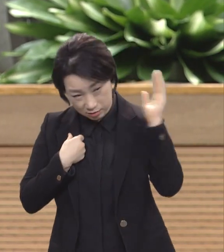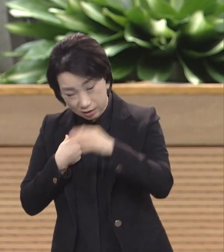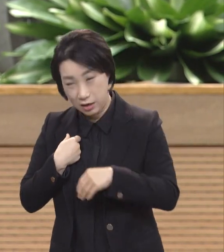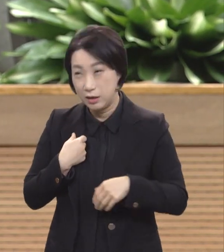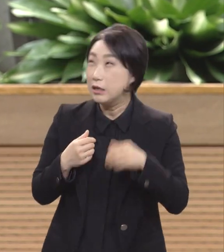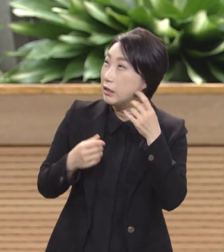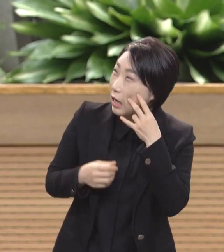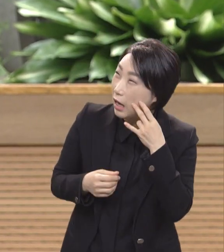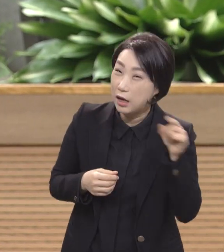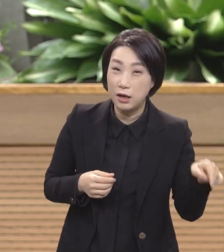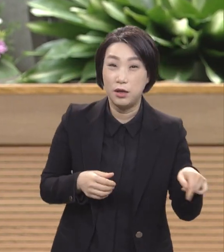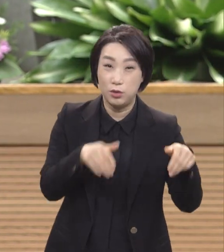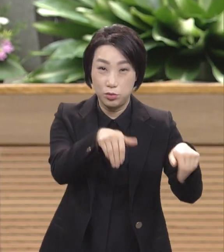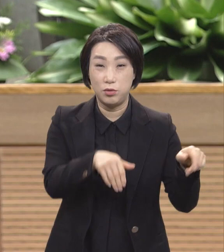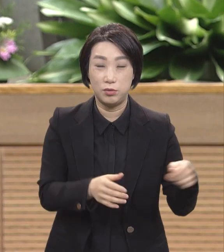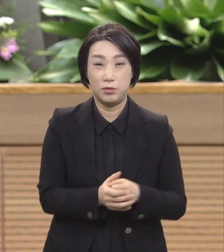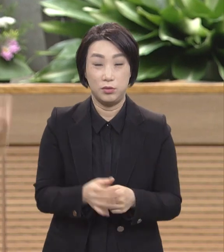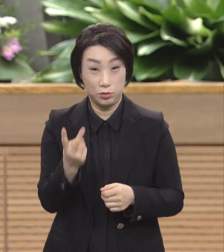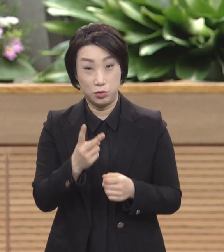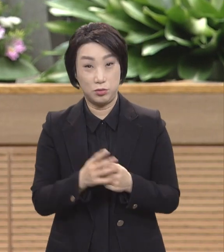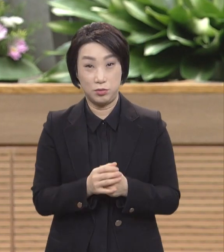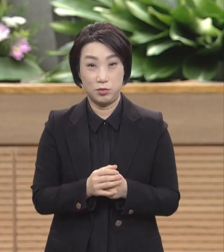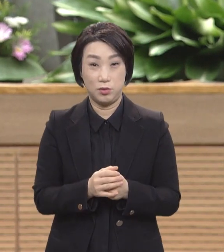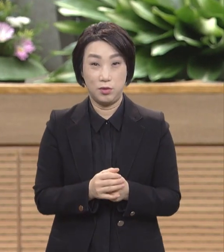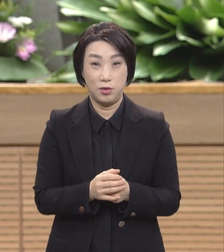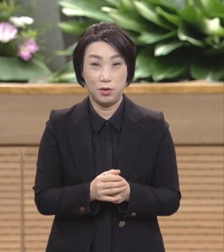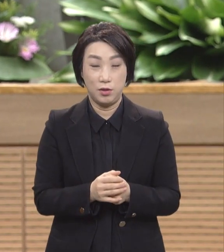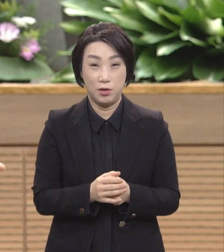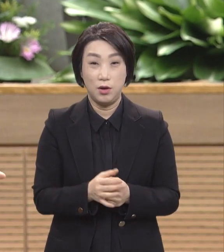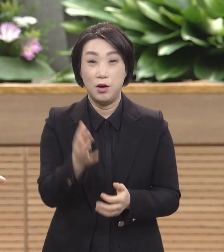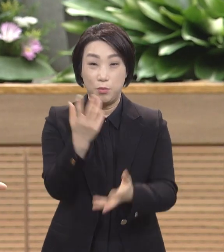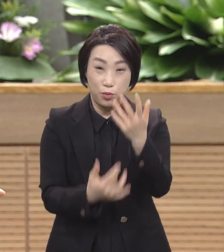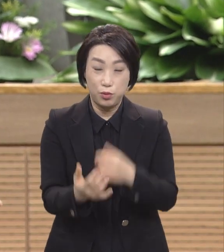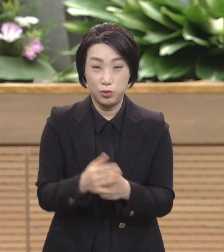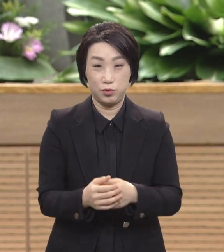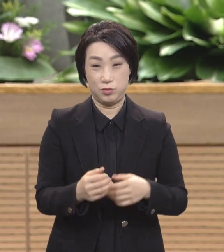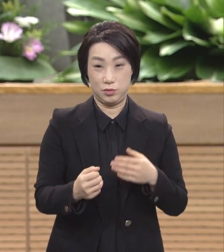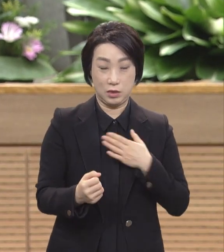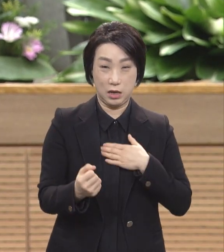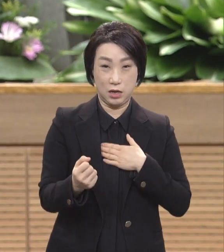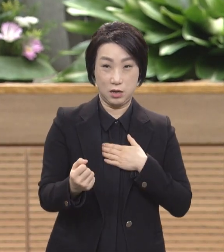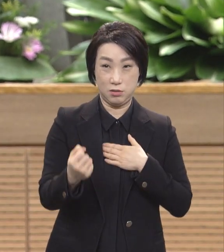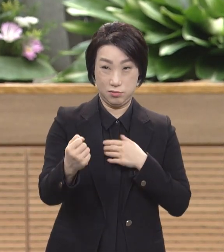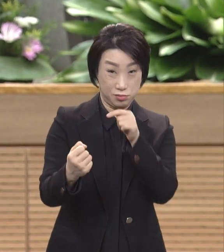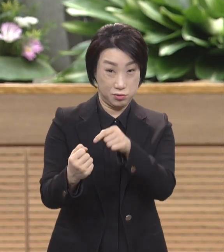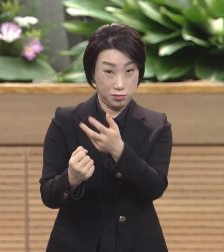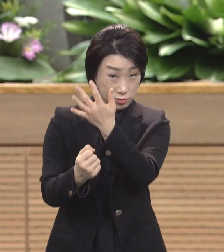예 그리고 불도 내가 준비되어 있고